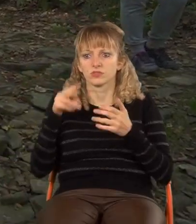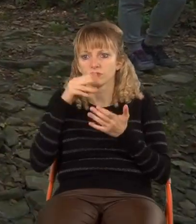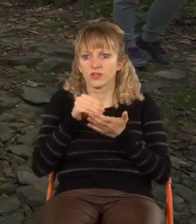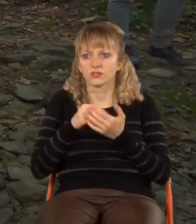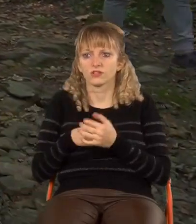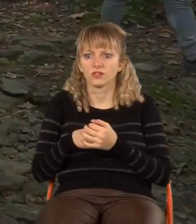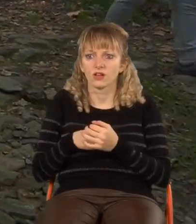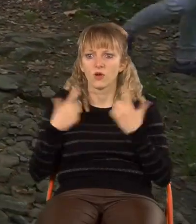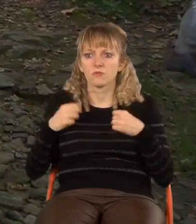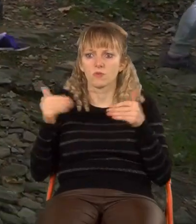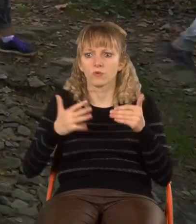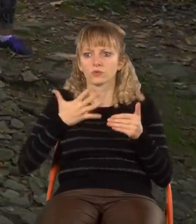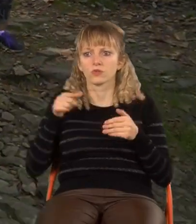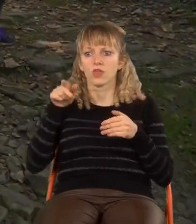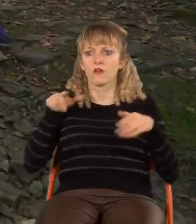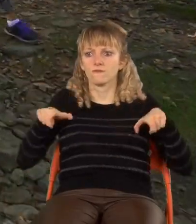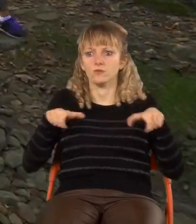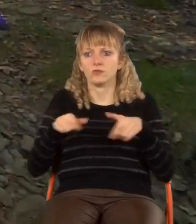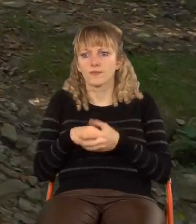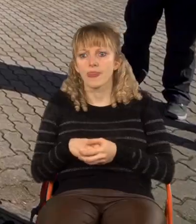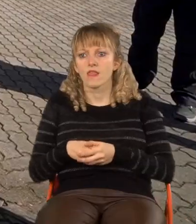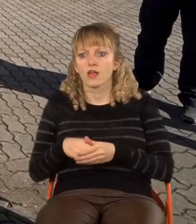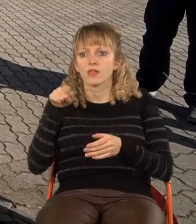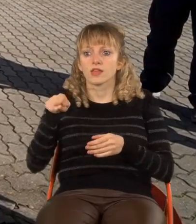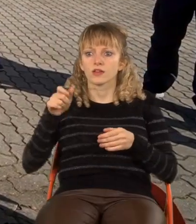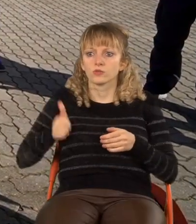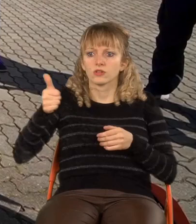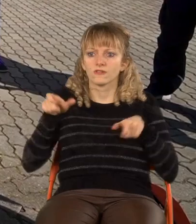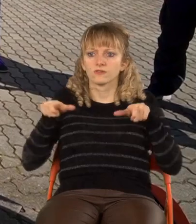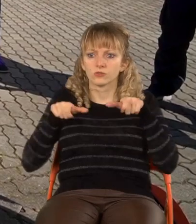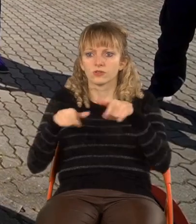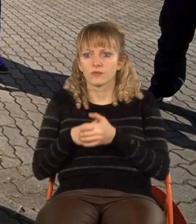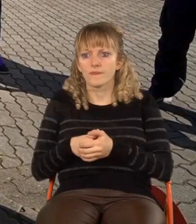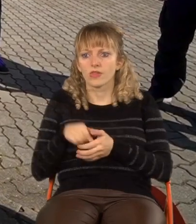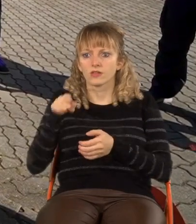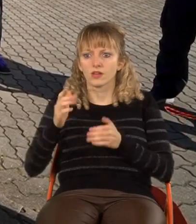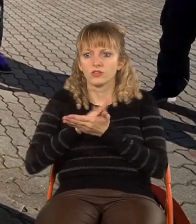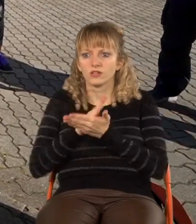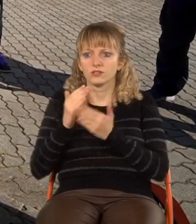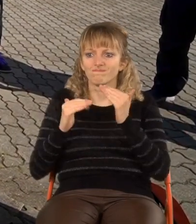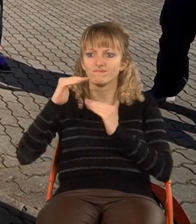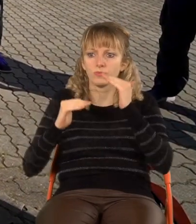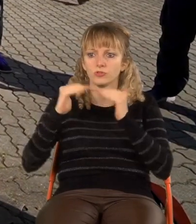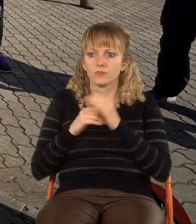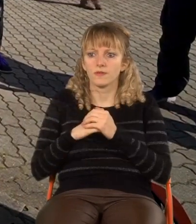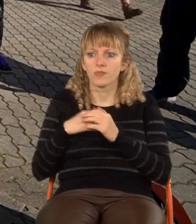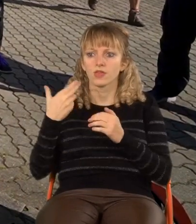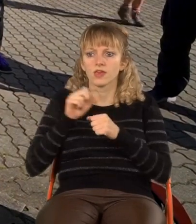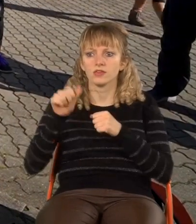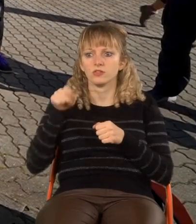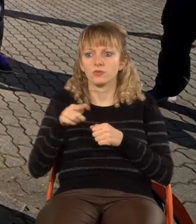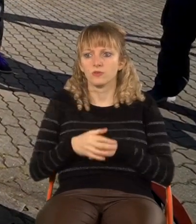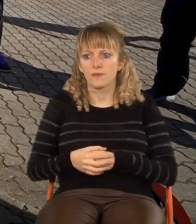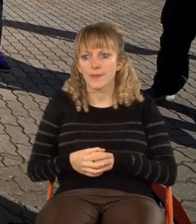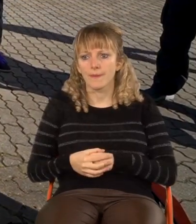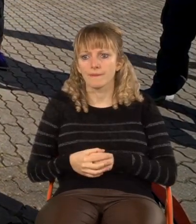poziomie oczywiście takiej turystyki z wózkami, na takim średnim poziomie, że nie jest to łatwa trasa, ale nie jest to też jakaś